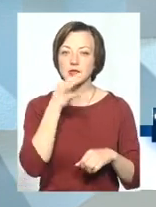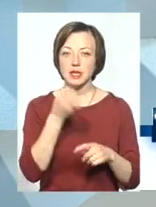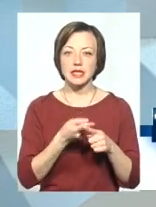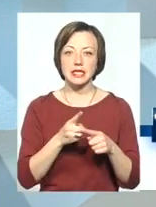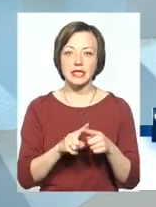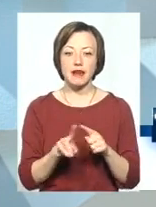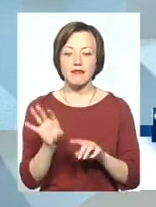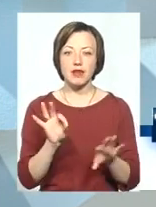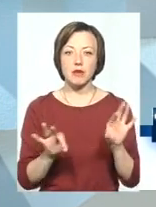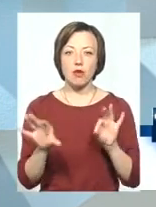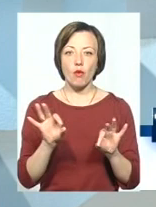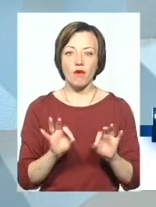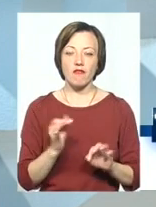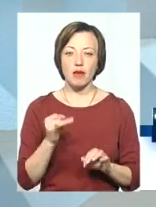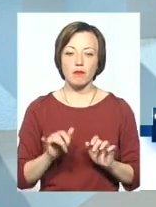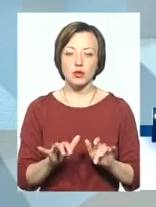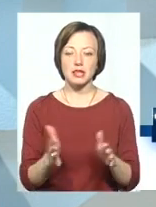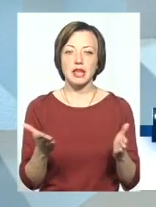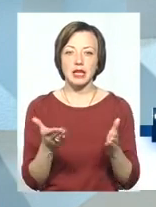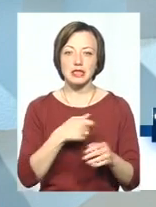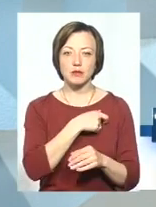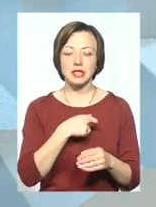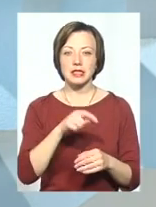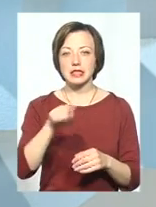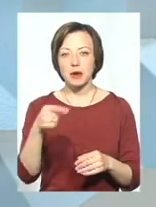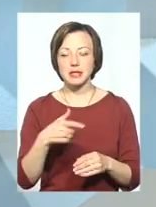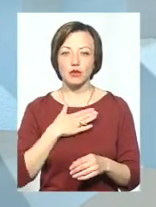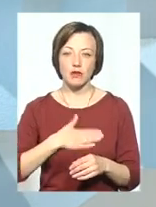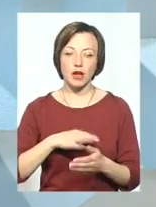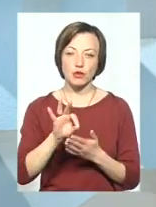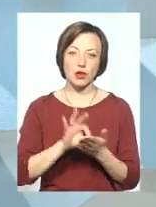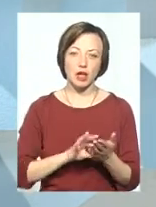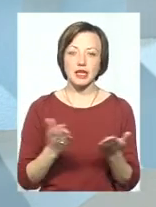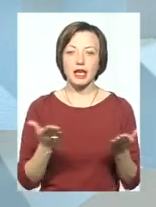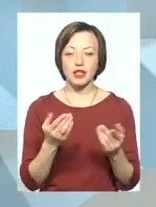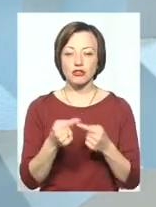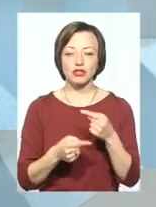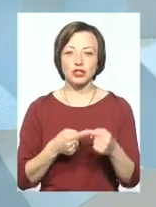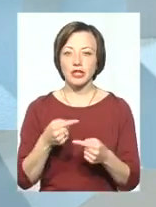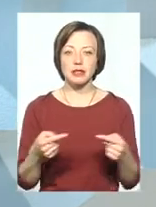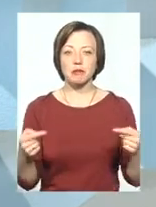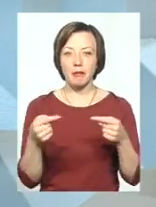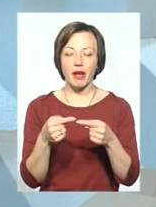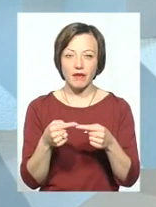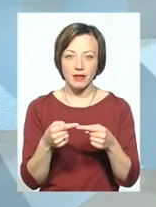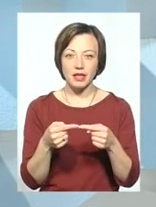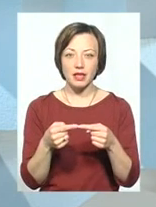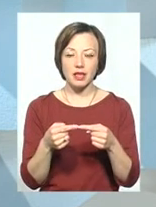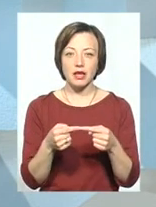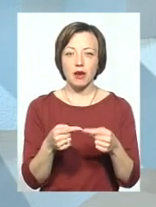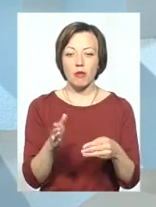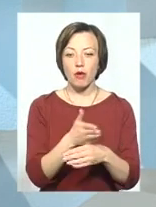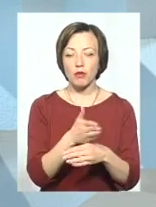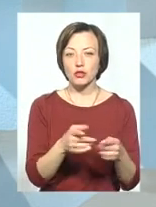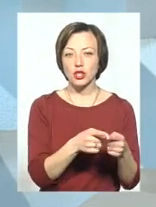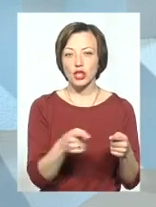це вибірковий процес. якісь депутатські запити задовольняються одразу якісь через певний певний проміжок